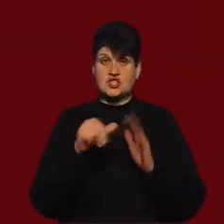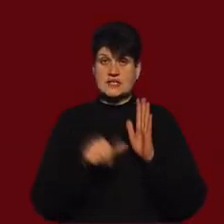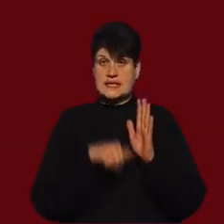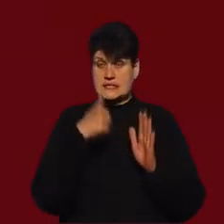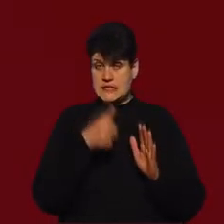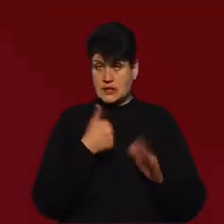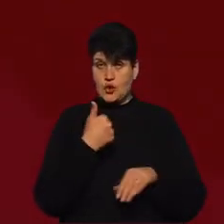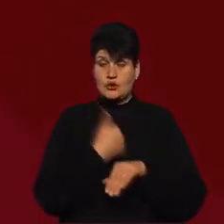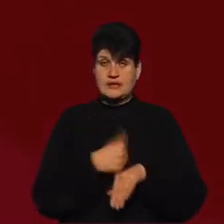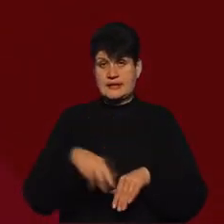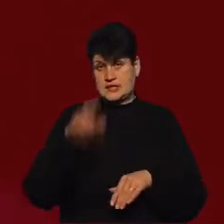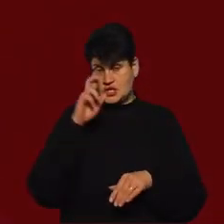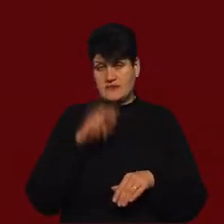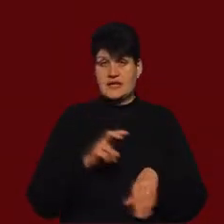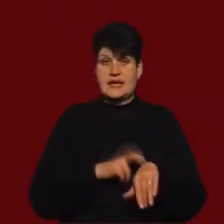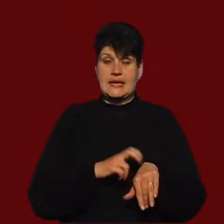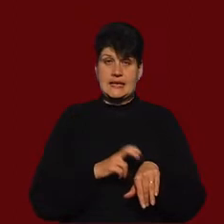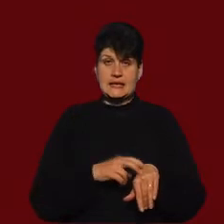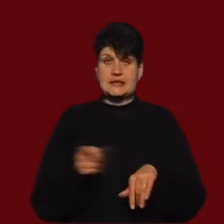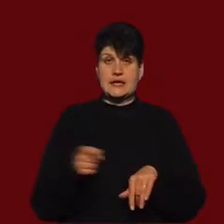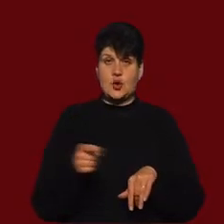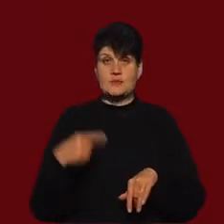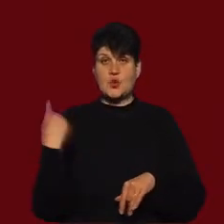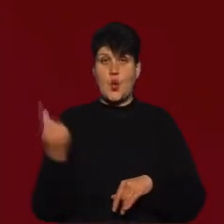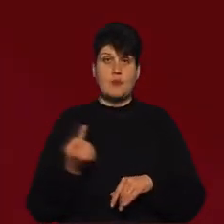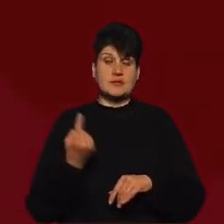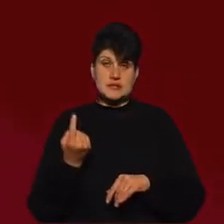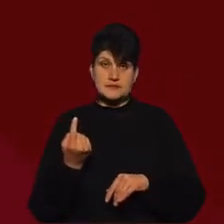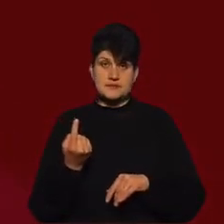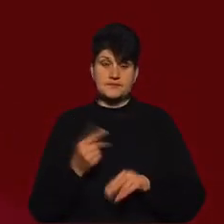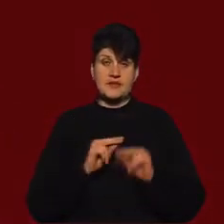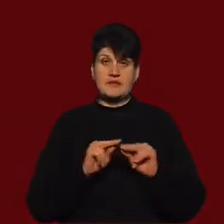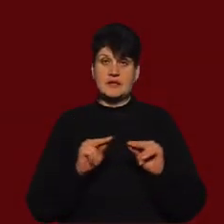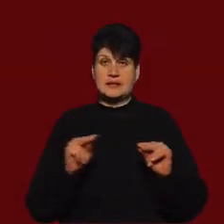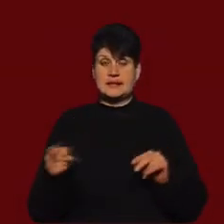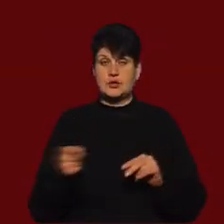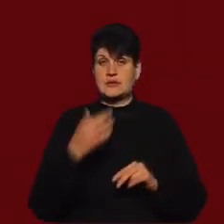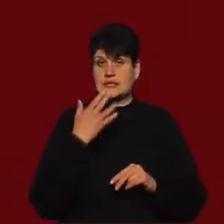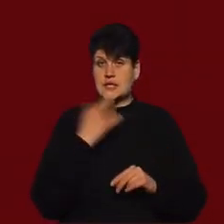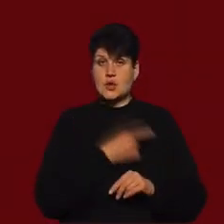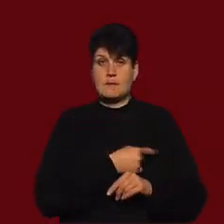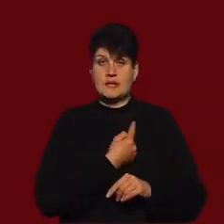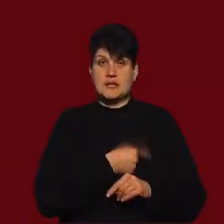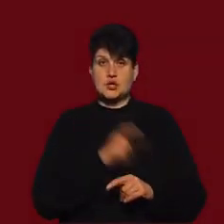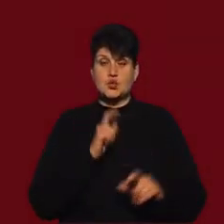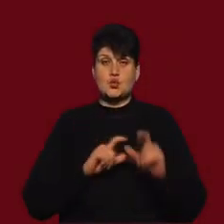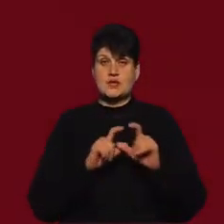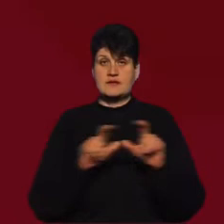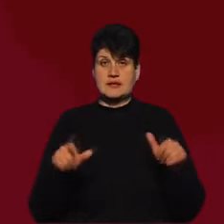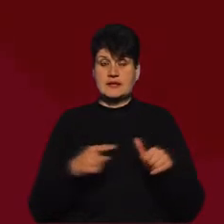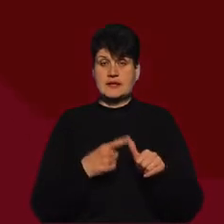головний державний санітарний лікар Тернопільської області, викладач Тернопільського національного медичного університету імені